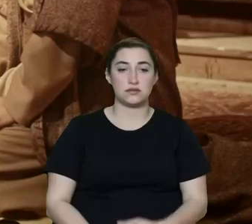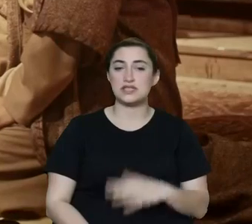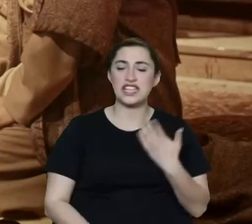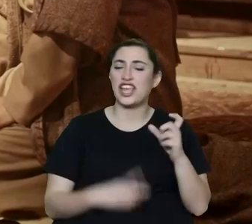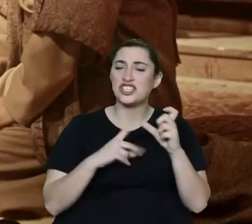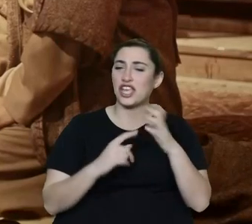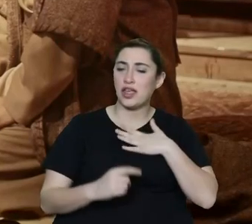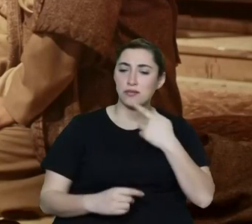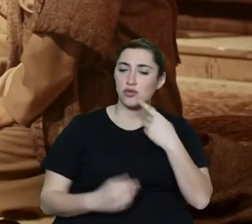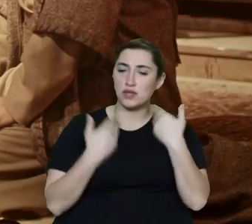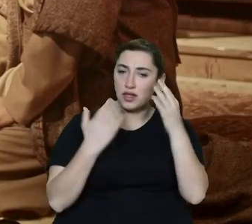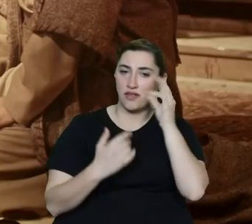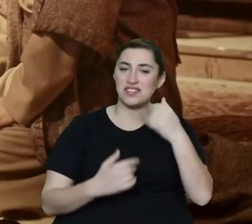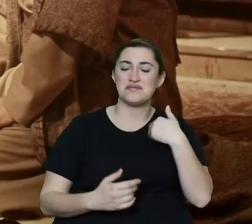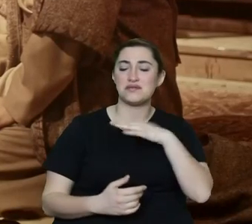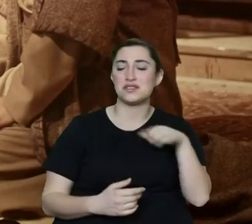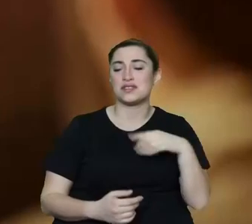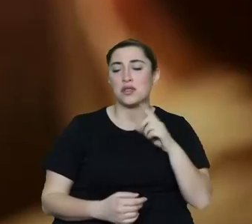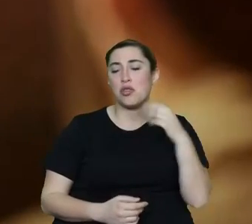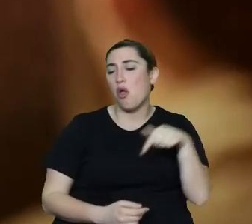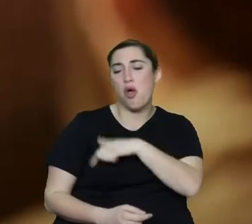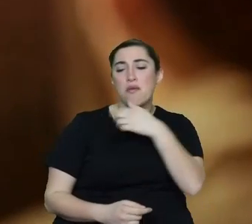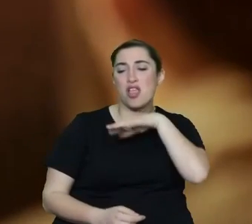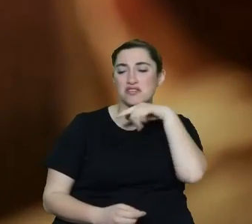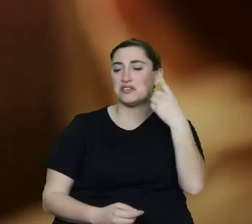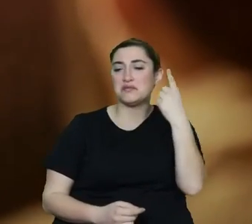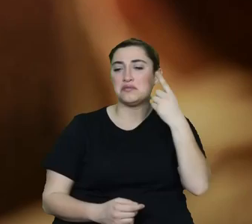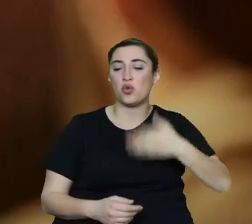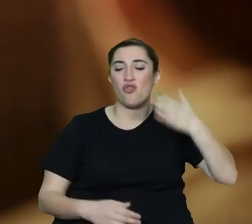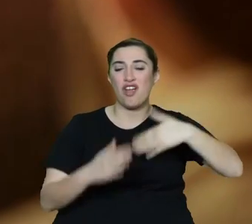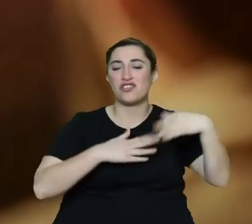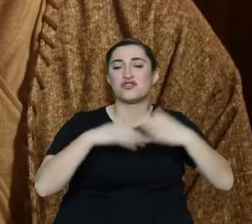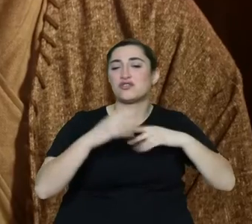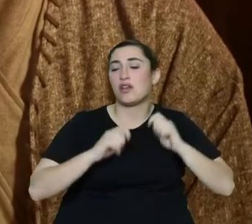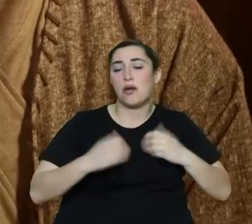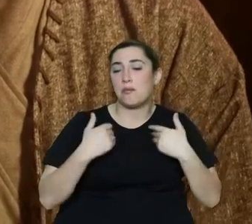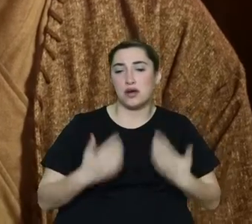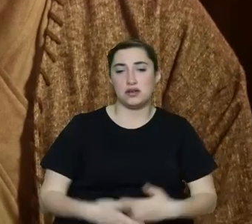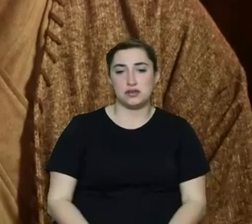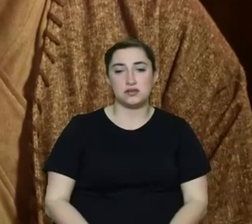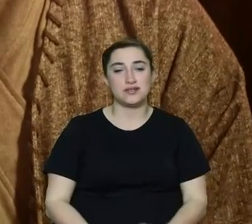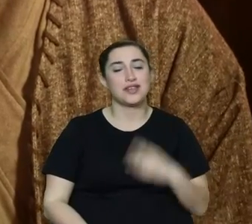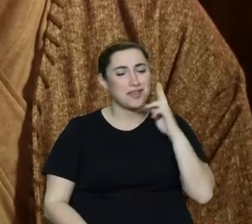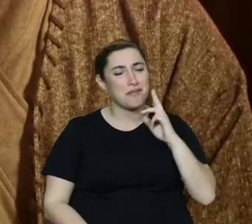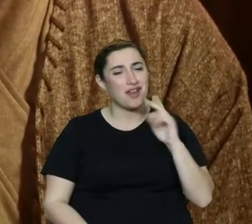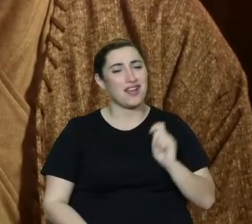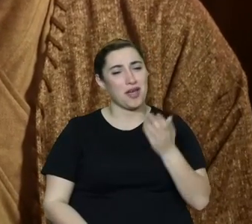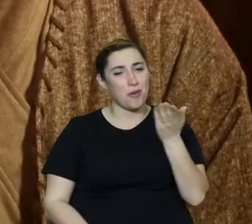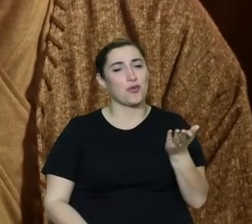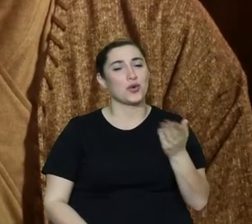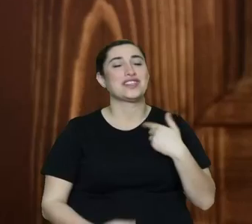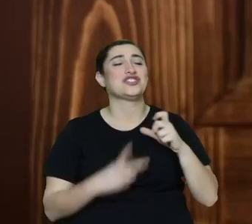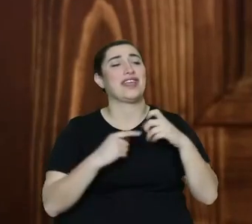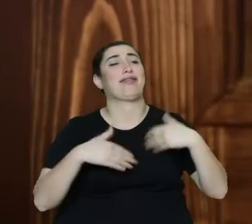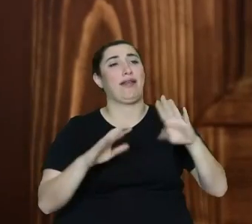Ne şeyhi Kadı Efendi, biz aciz, ihtiyar bir duvar ustasıyız. Tevazu gösterir şeyh